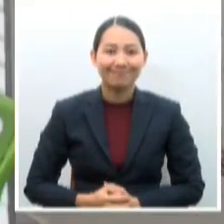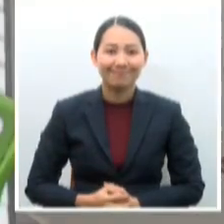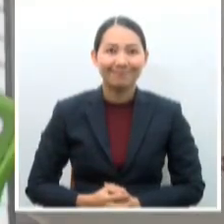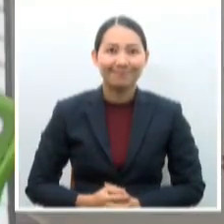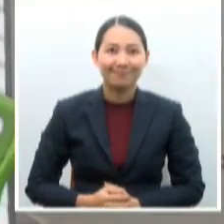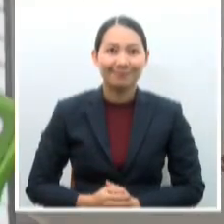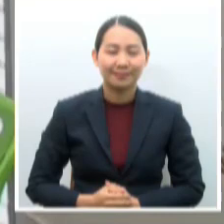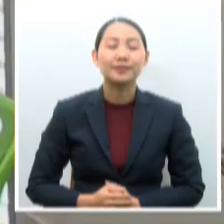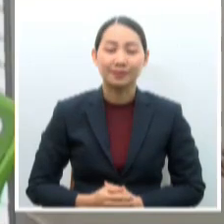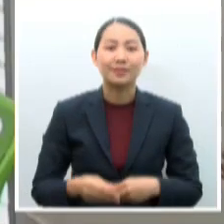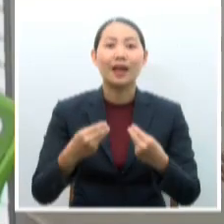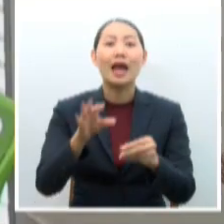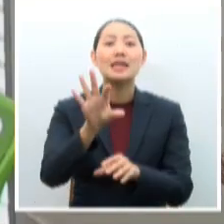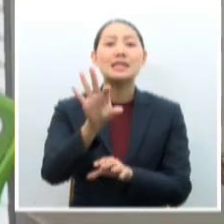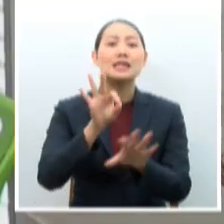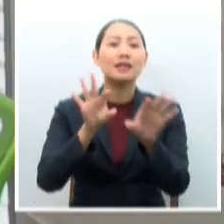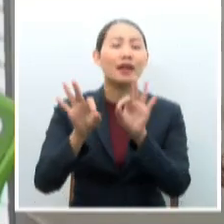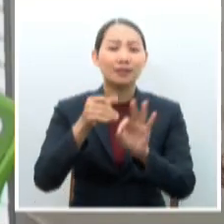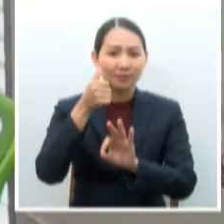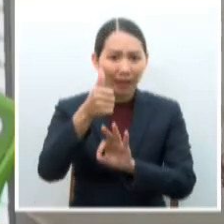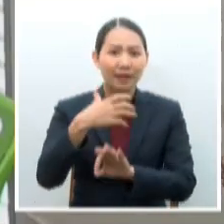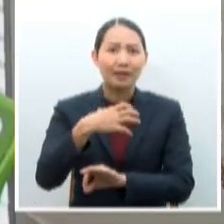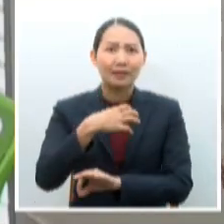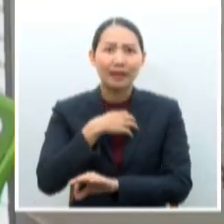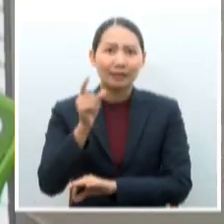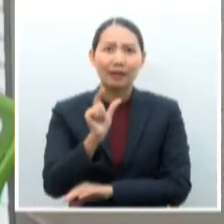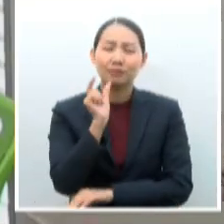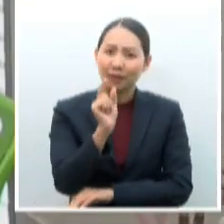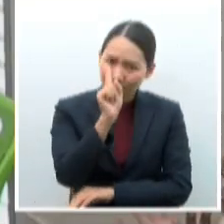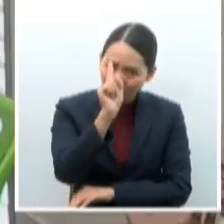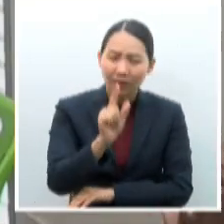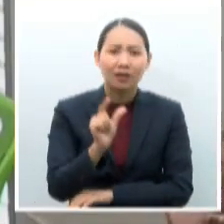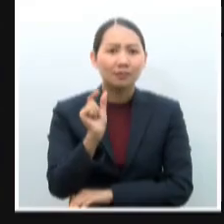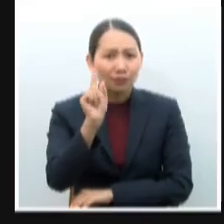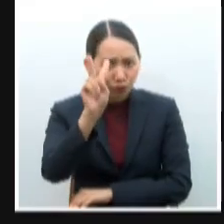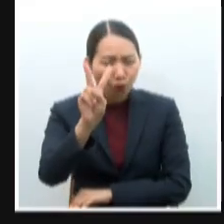ราเลือกได้ว่าจะเอา1พยางค์หรือว่า2พยางค์เอาแบบไหนดี